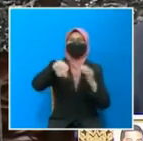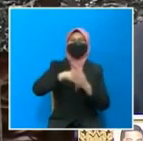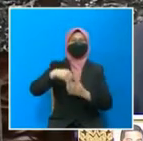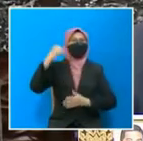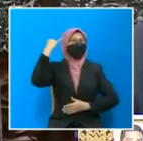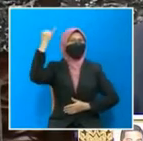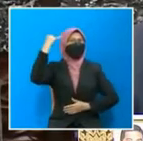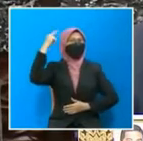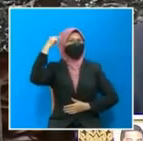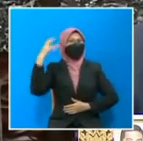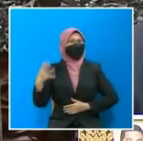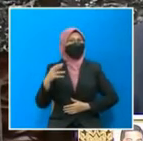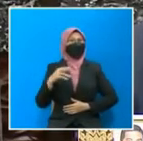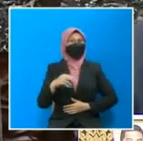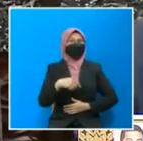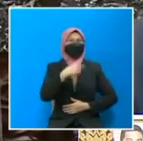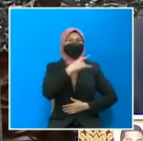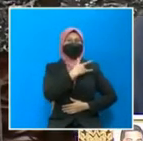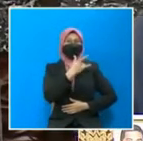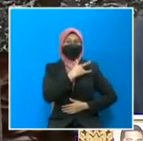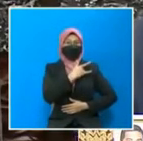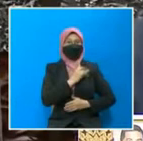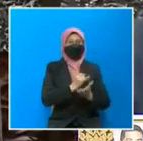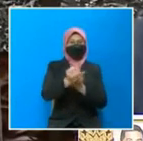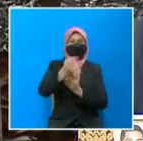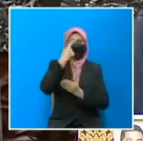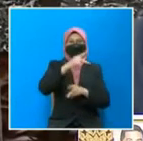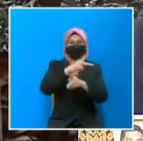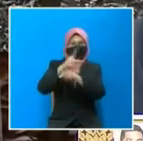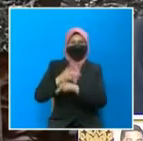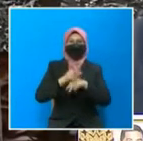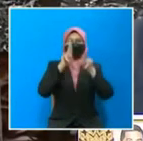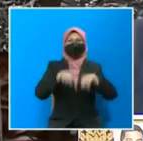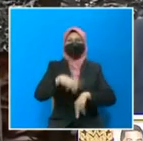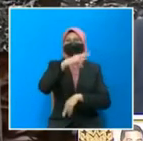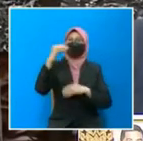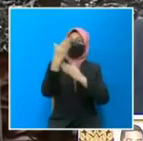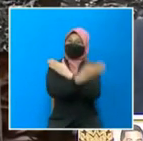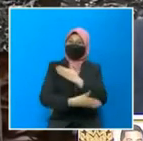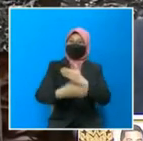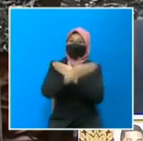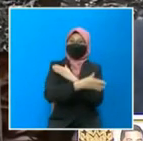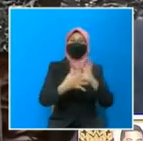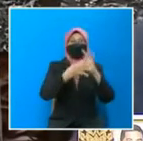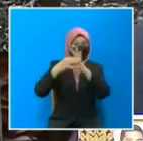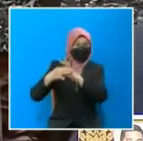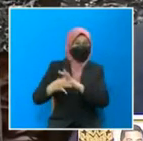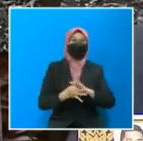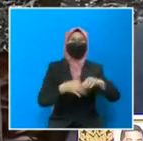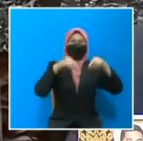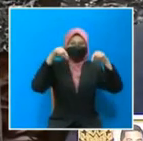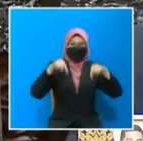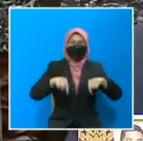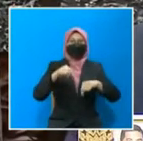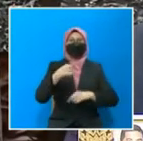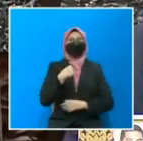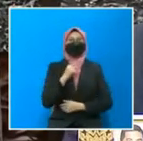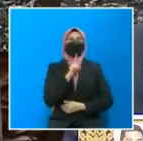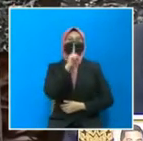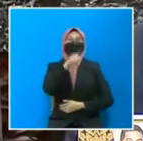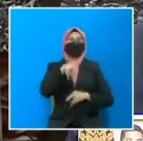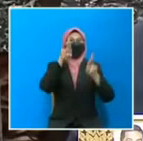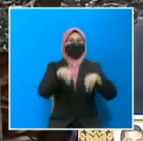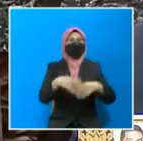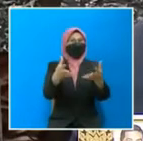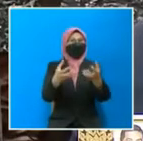mereka atas niat ikhlas membela rakyat dan negara. Usaha kerjasama sebeginilah yang saya pasti rakyat mahukan